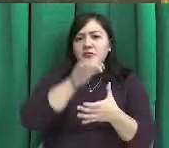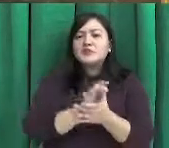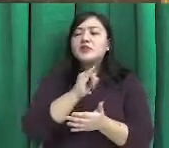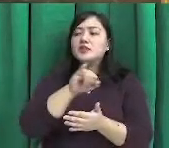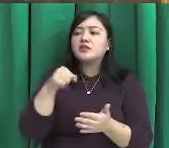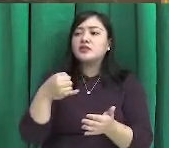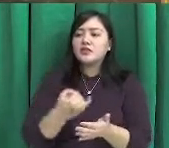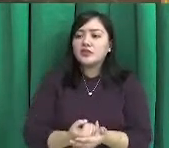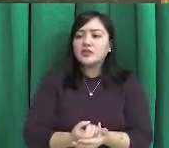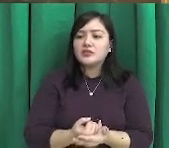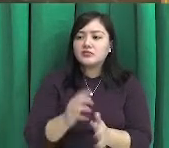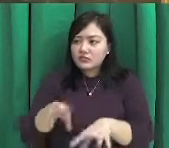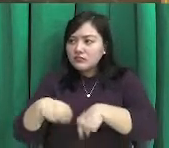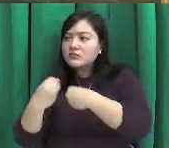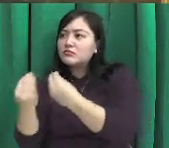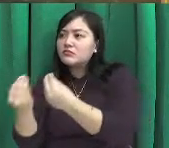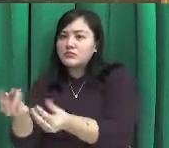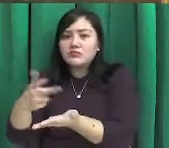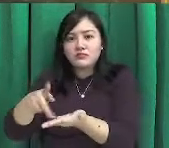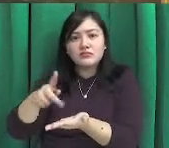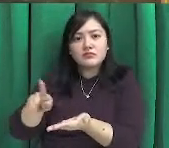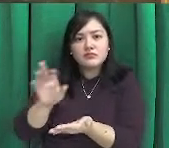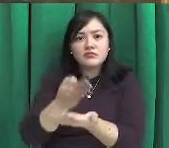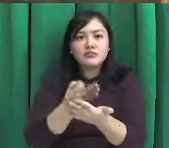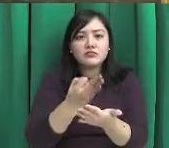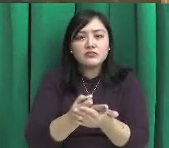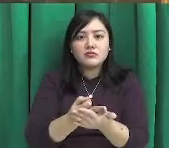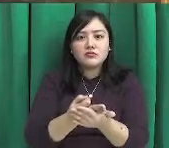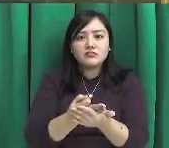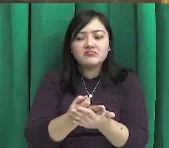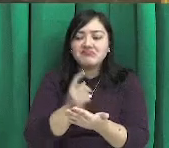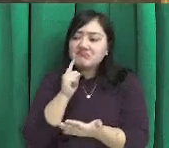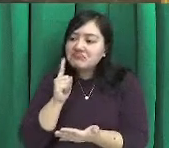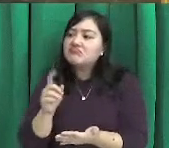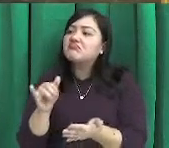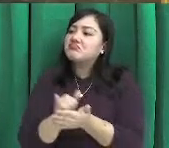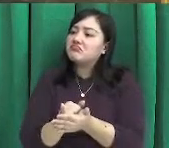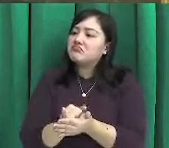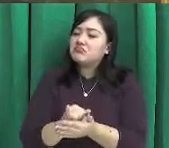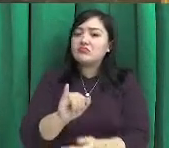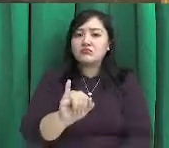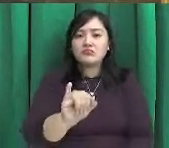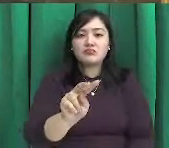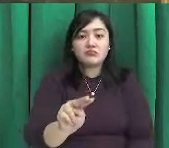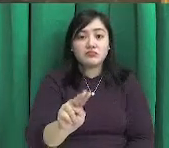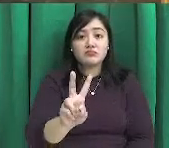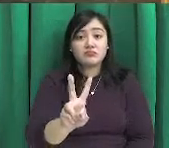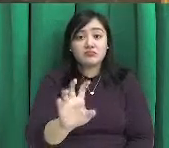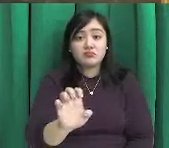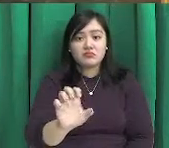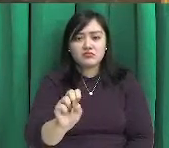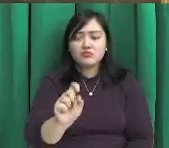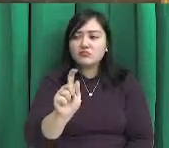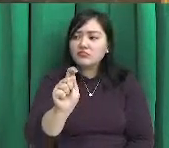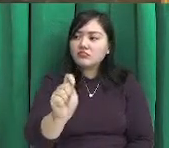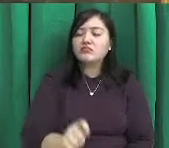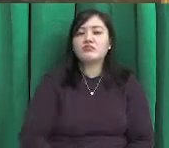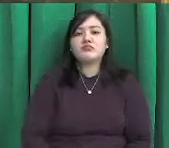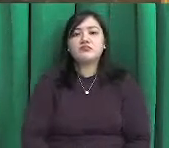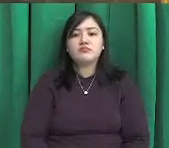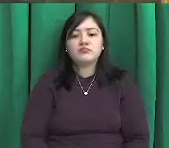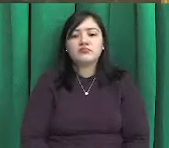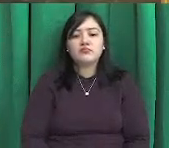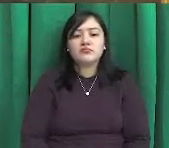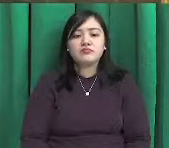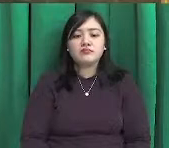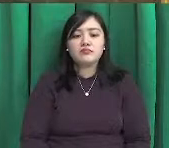sa kanya. Parang kako, hindi naman kapanipaniwala. Mm-mm. So yun